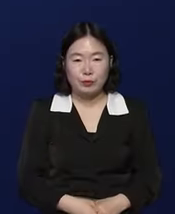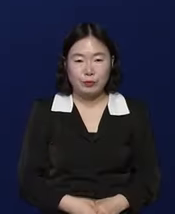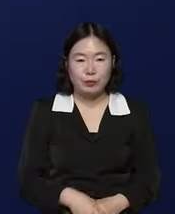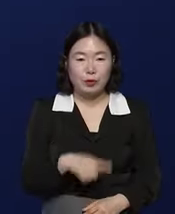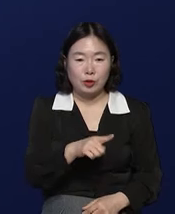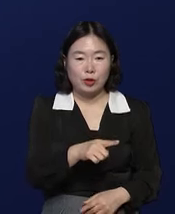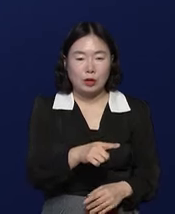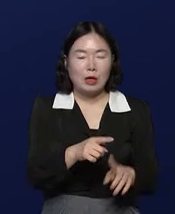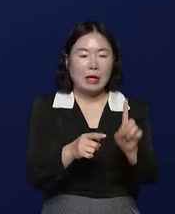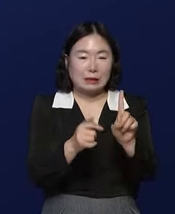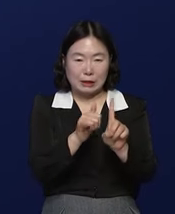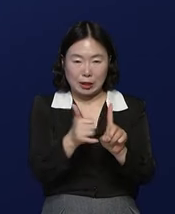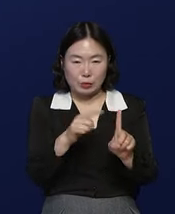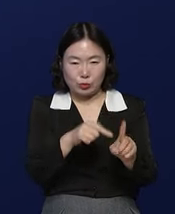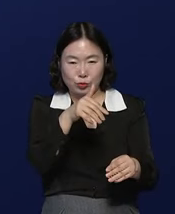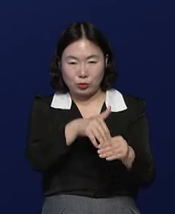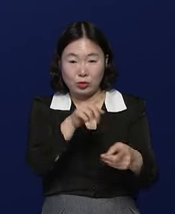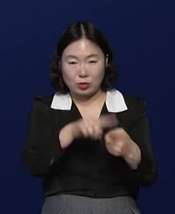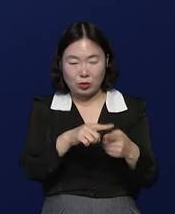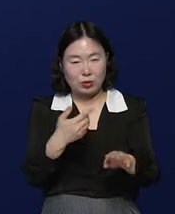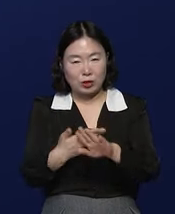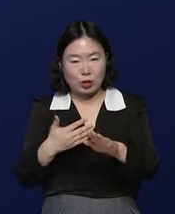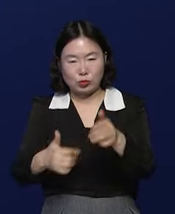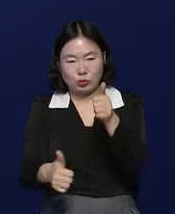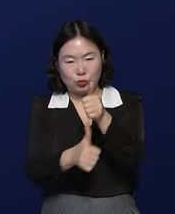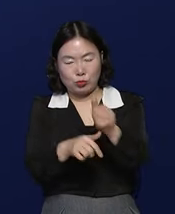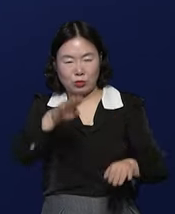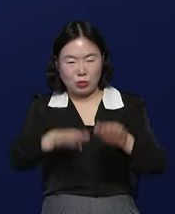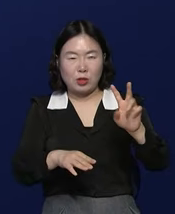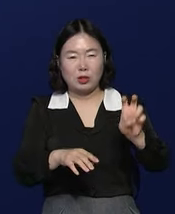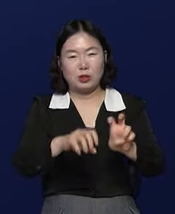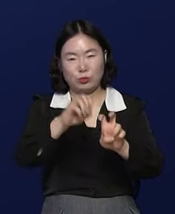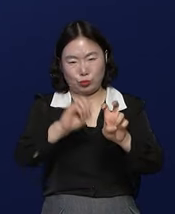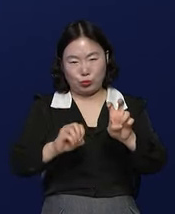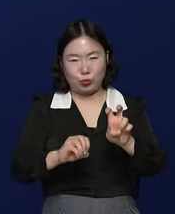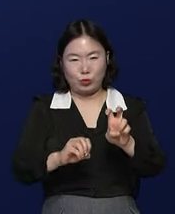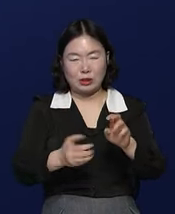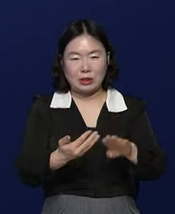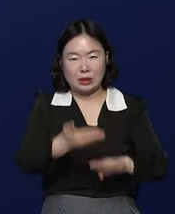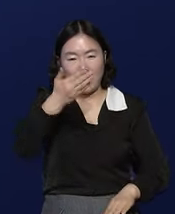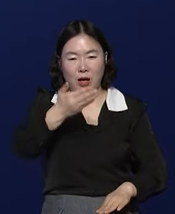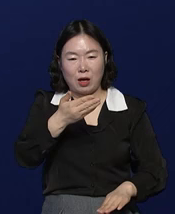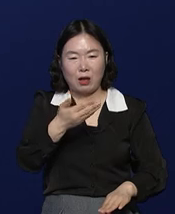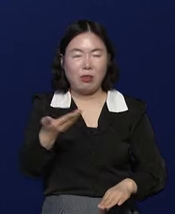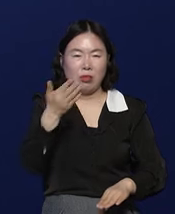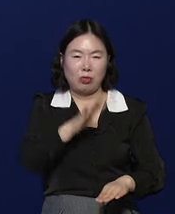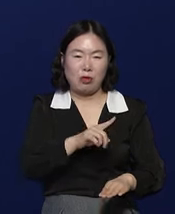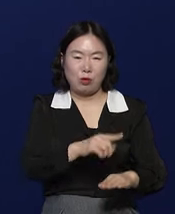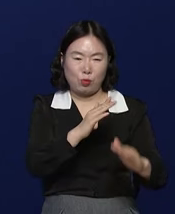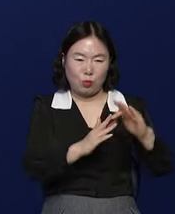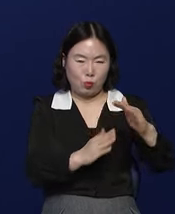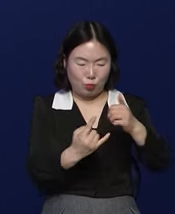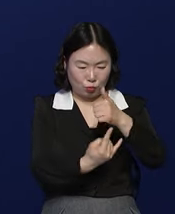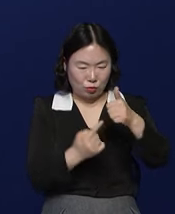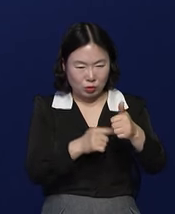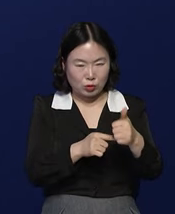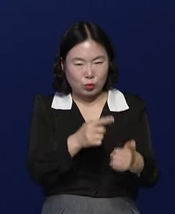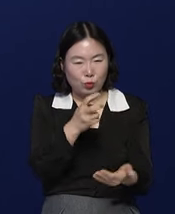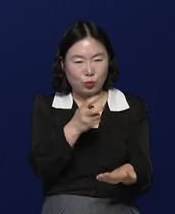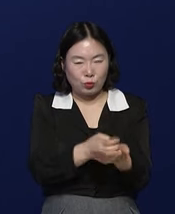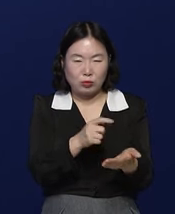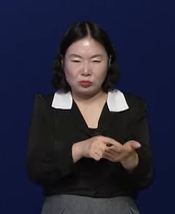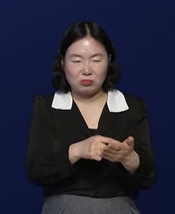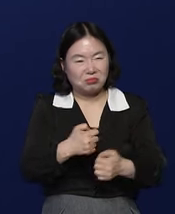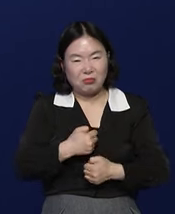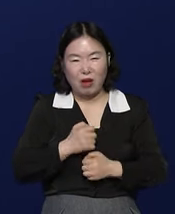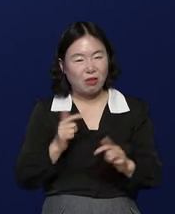단수공천을 받으려면 다른 후보와의 격차가 20% 포인트 이상 나야 하는데 공간 위에서이 원칙을 지키지 않은 것